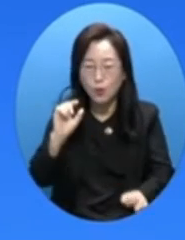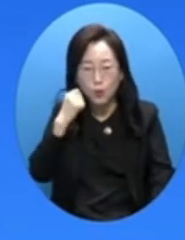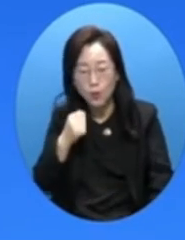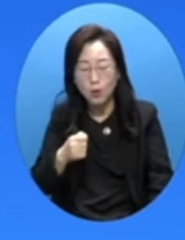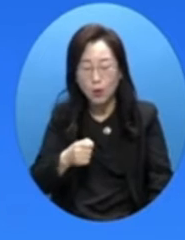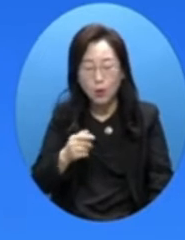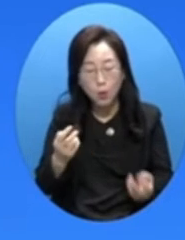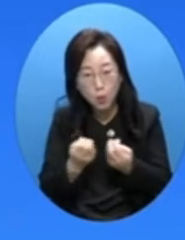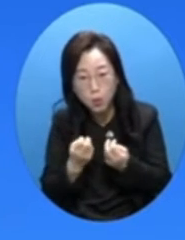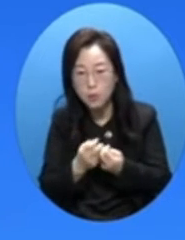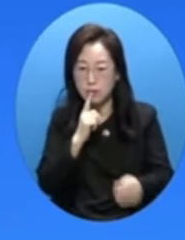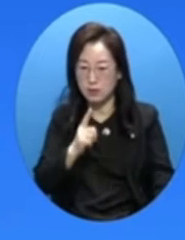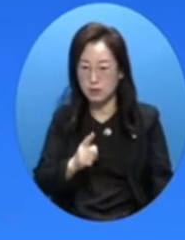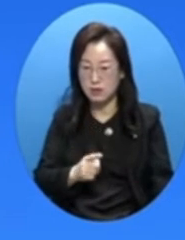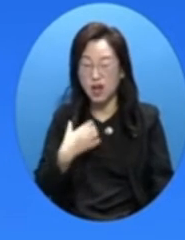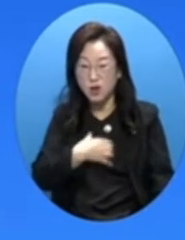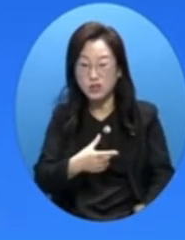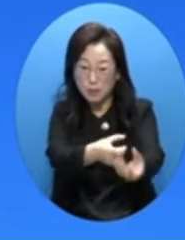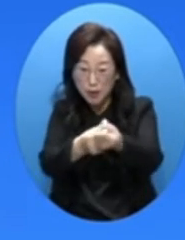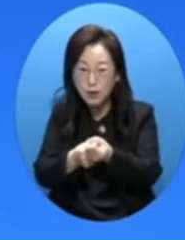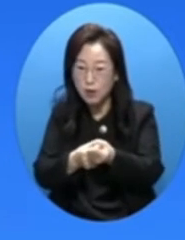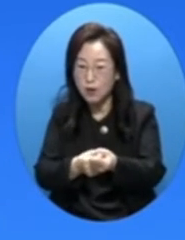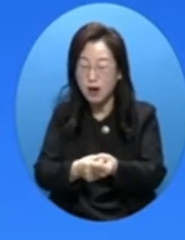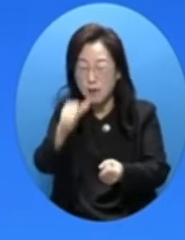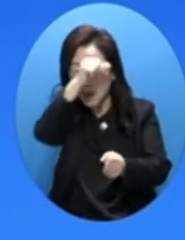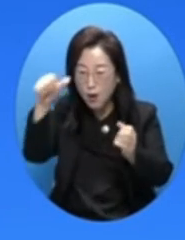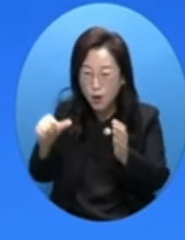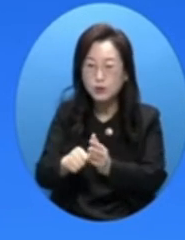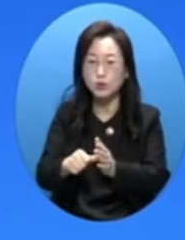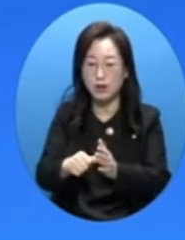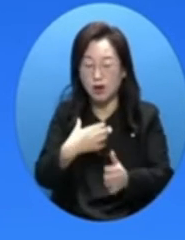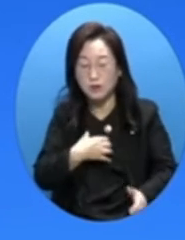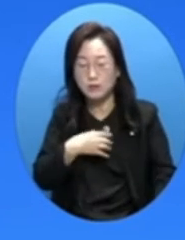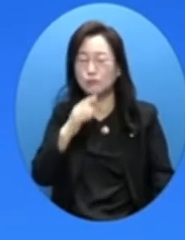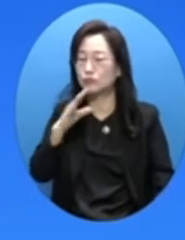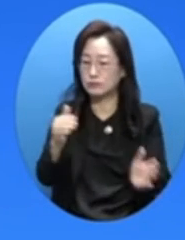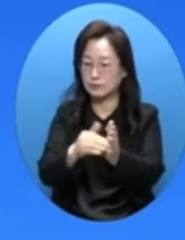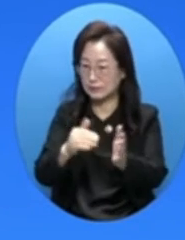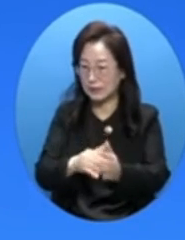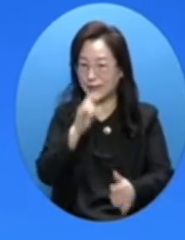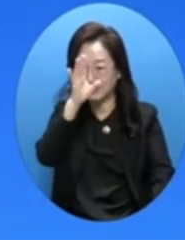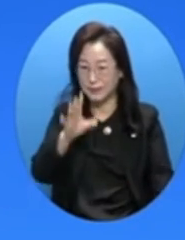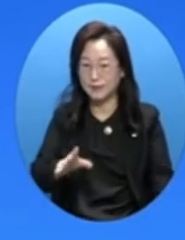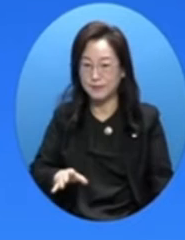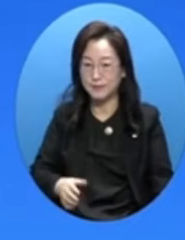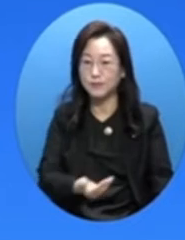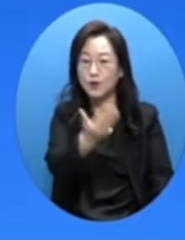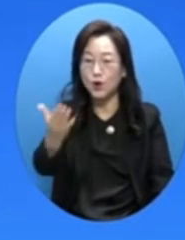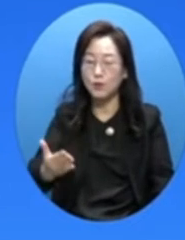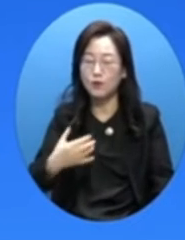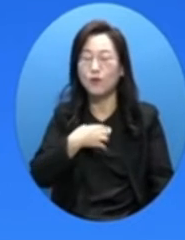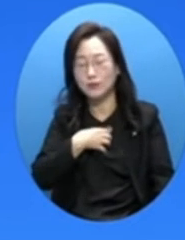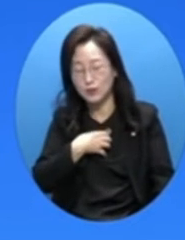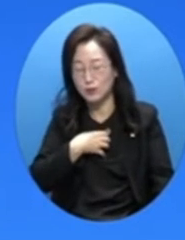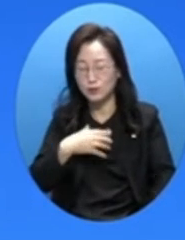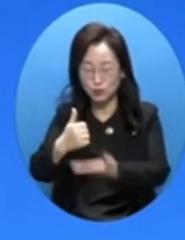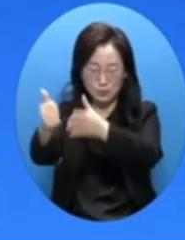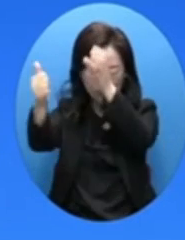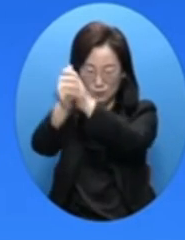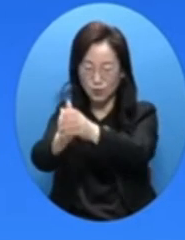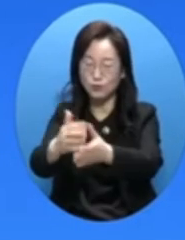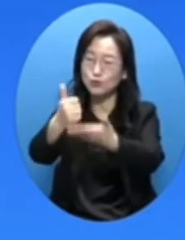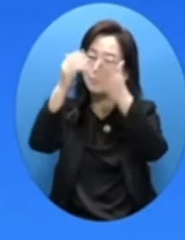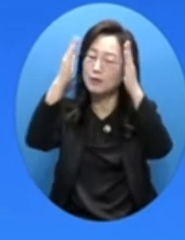여러분 걱정을 땡겨서 하면 평생 걱정만 하다가 인생을 마칩니다. 여러분 걱정은 다 내려놓고 주님만 바라보고